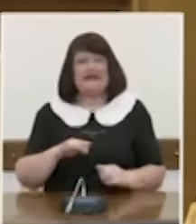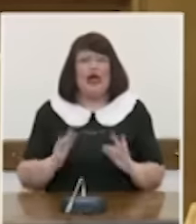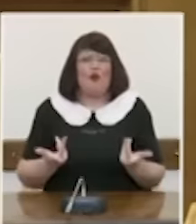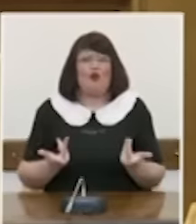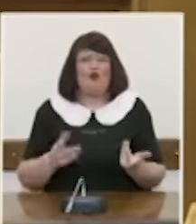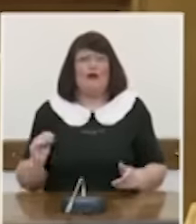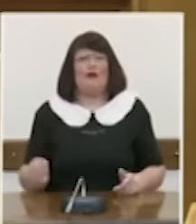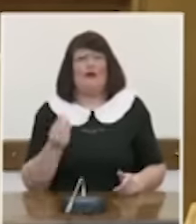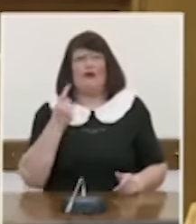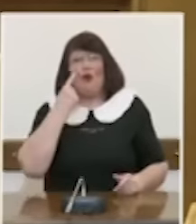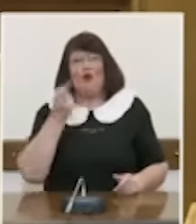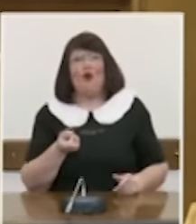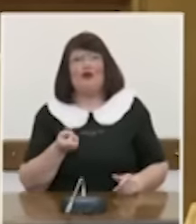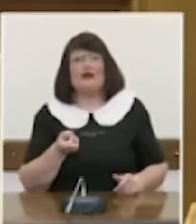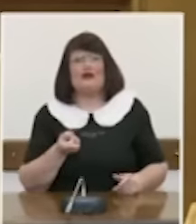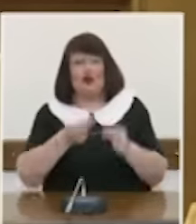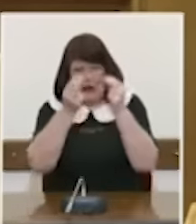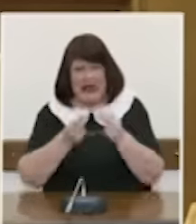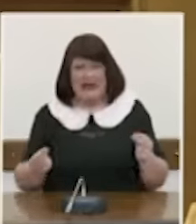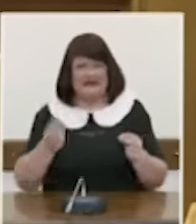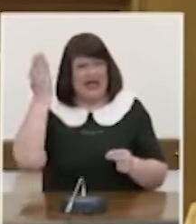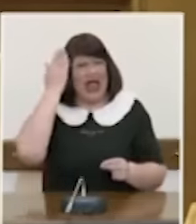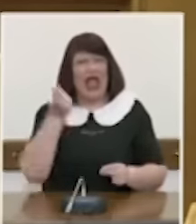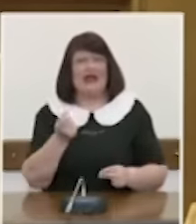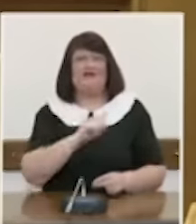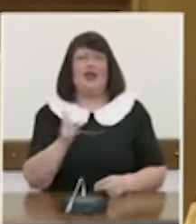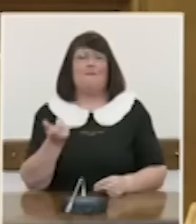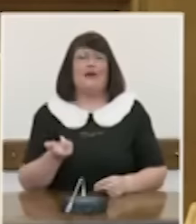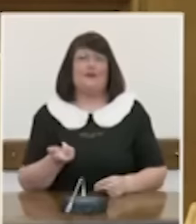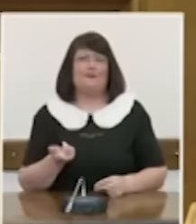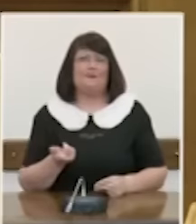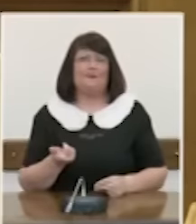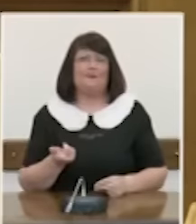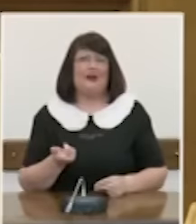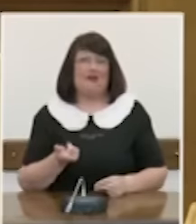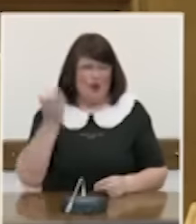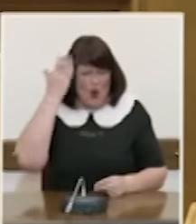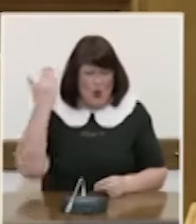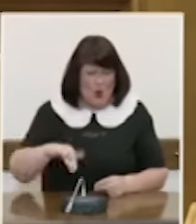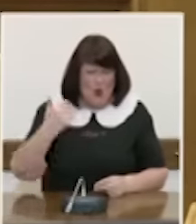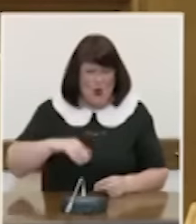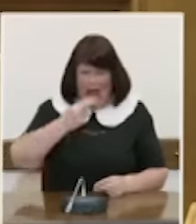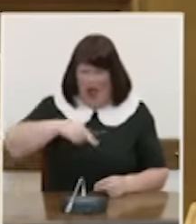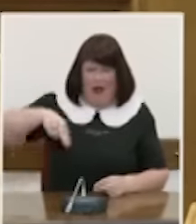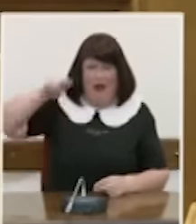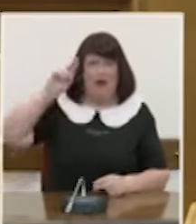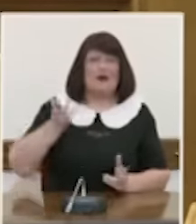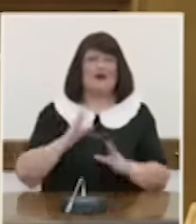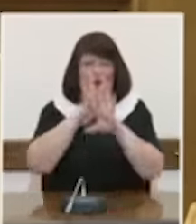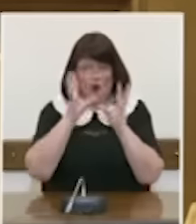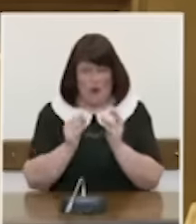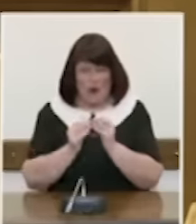ότι αυτό είναι απάντηση στην ακρίβεια, αφού η ακρίβεια έχει εκτιναχθεί ακριβώς όλα αυτά τα